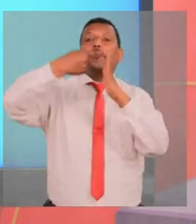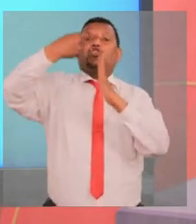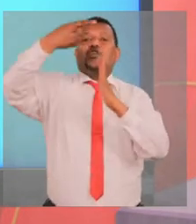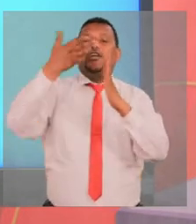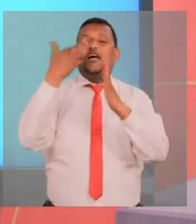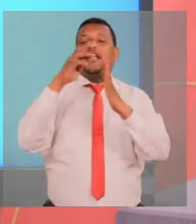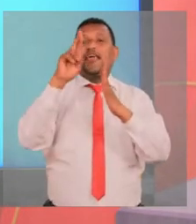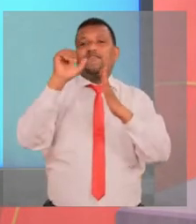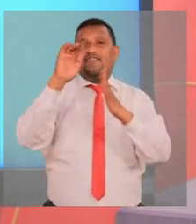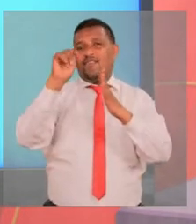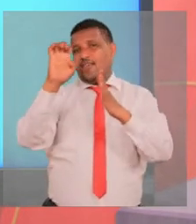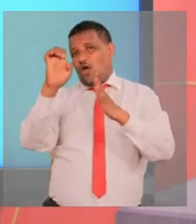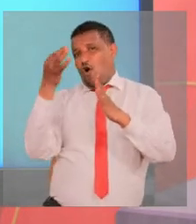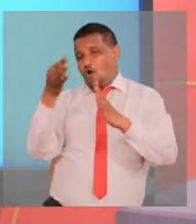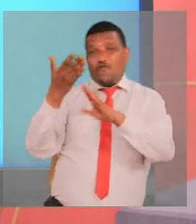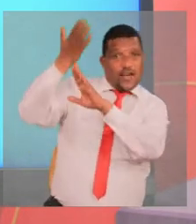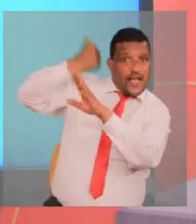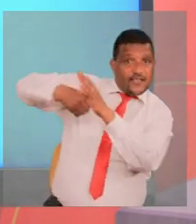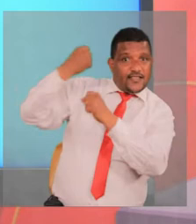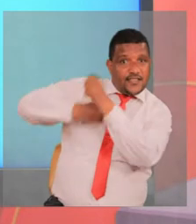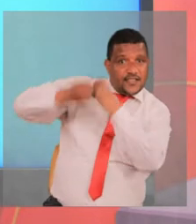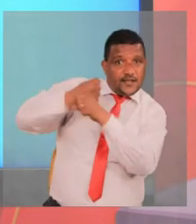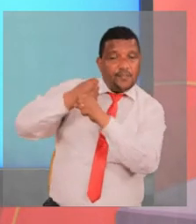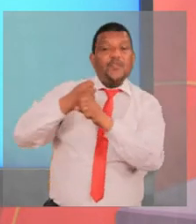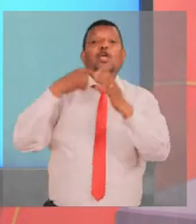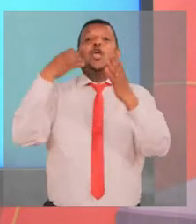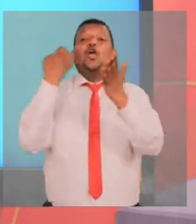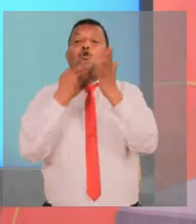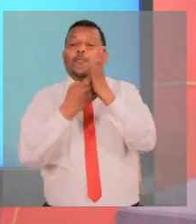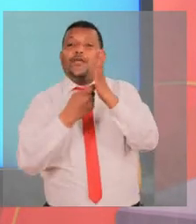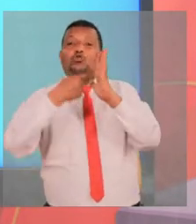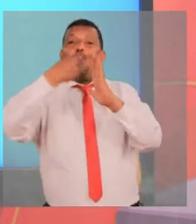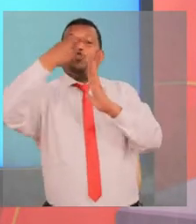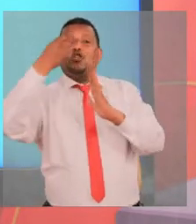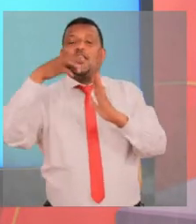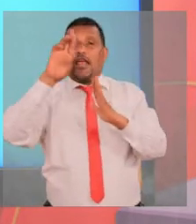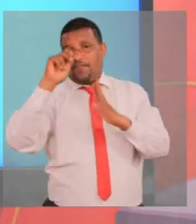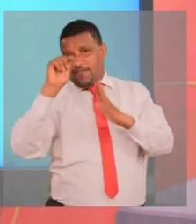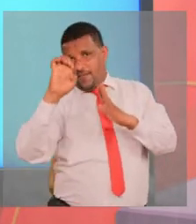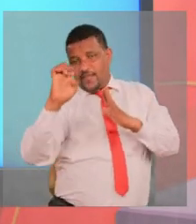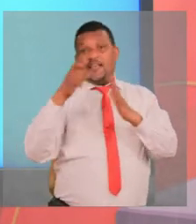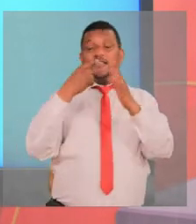सॉन्ग ऑफ द इकोनॉमिक टाइम्स इन 0